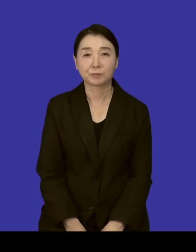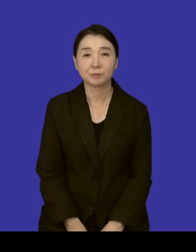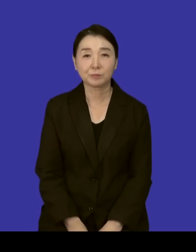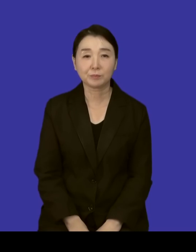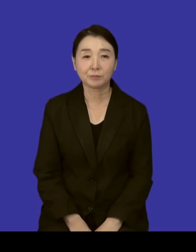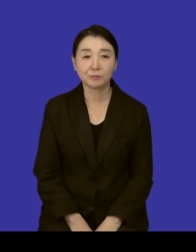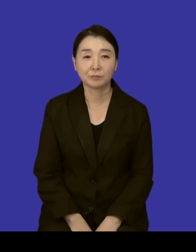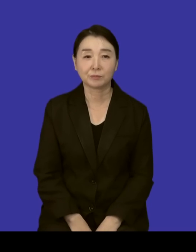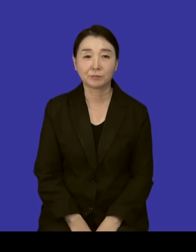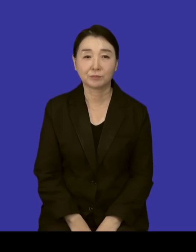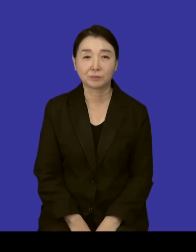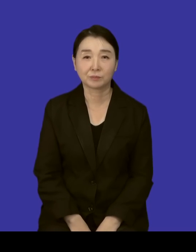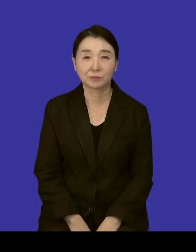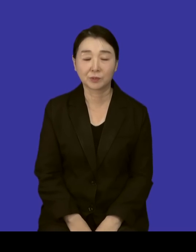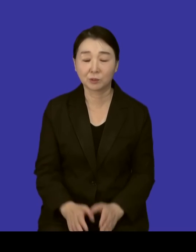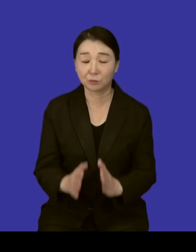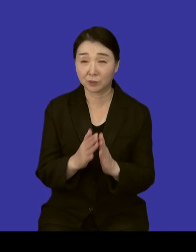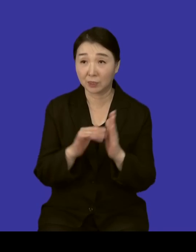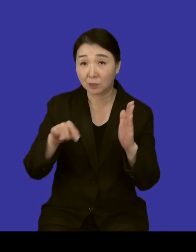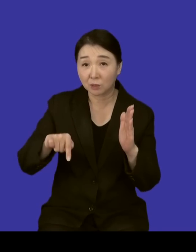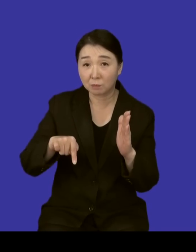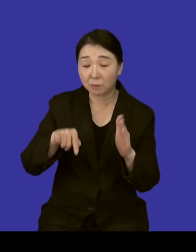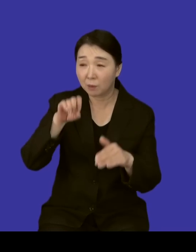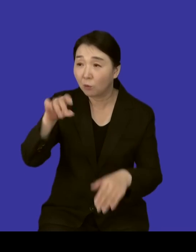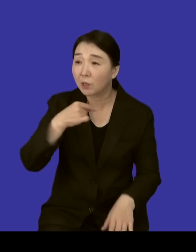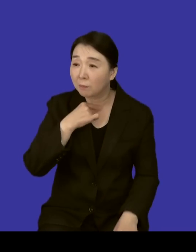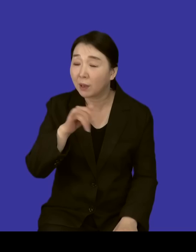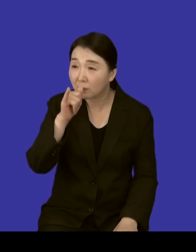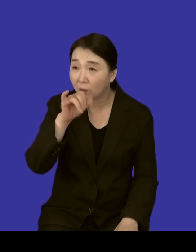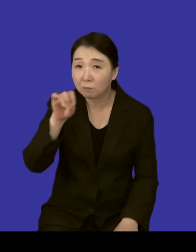이제 우리 식구들 앞에 할 말 하라고 그러니까